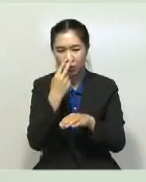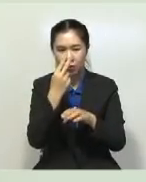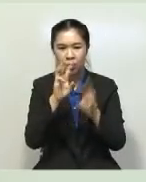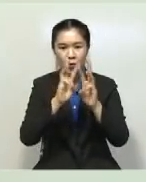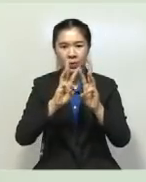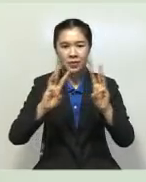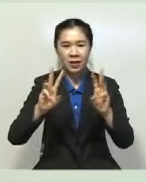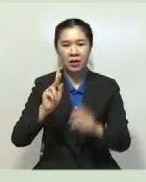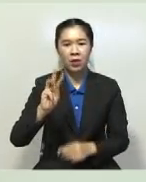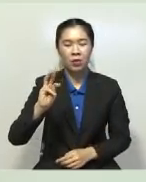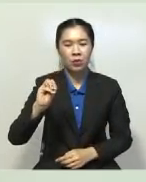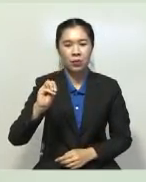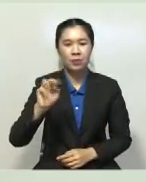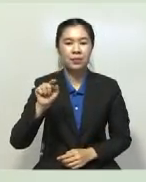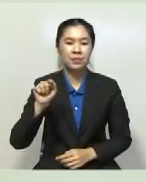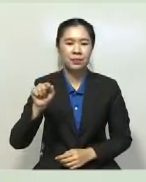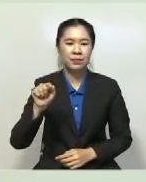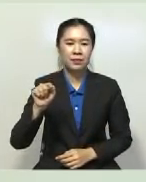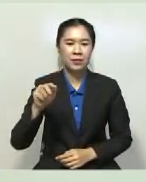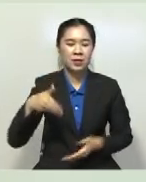ทางหลวงนะครับ